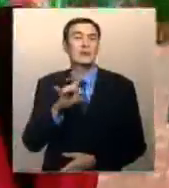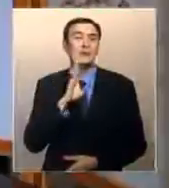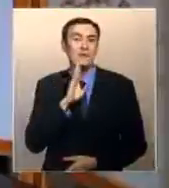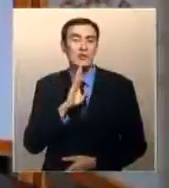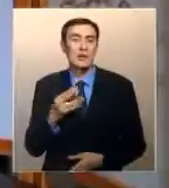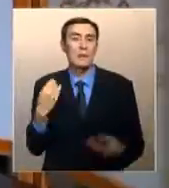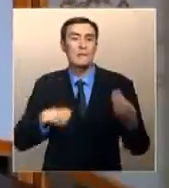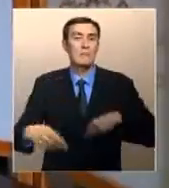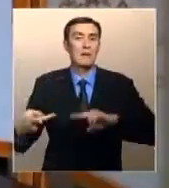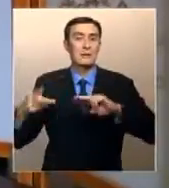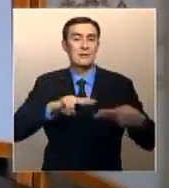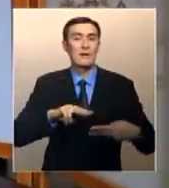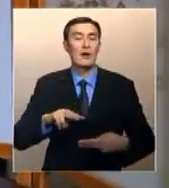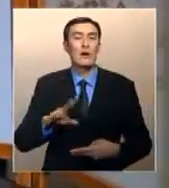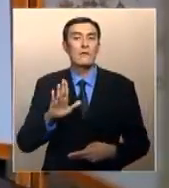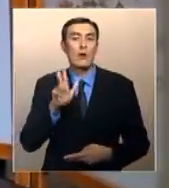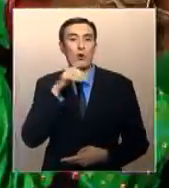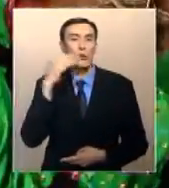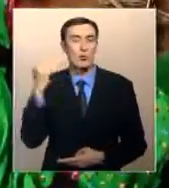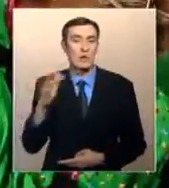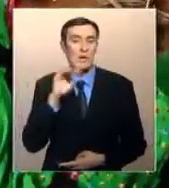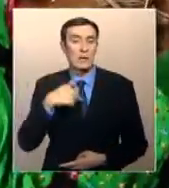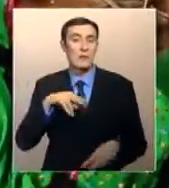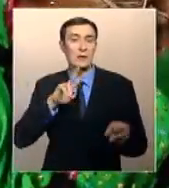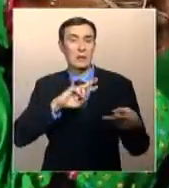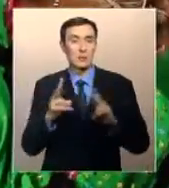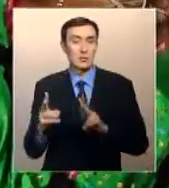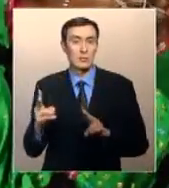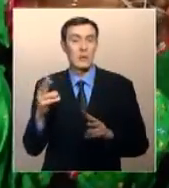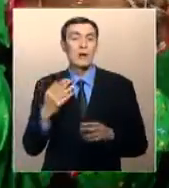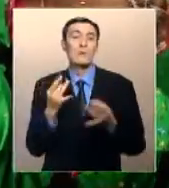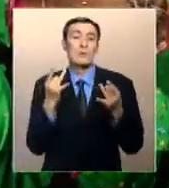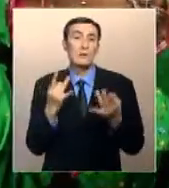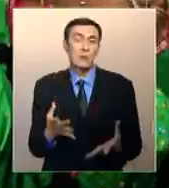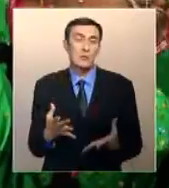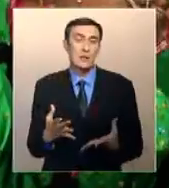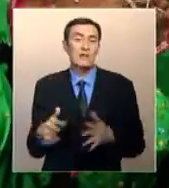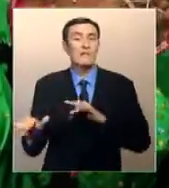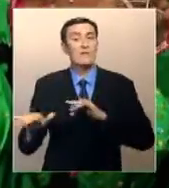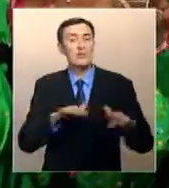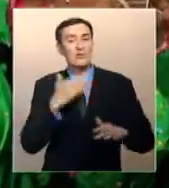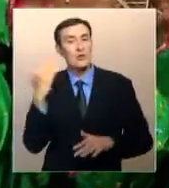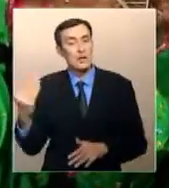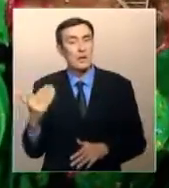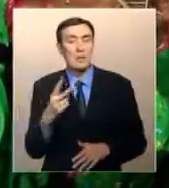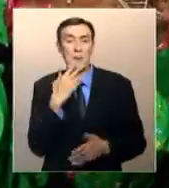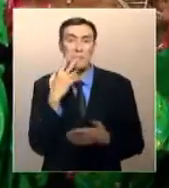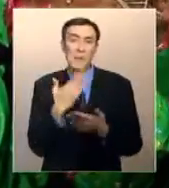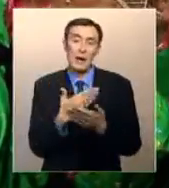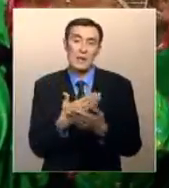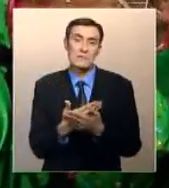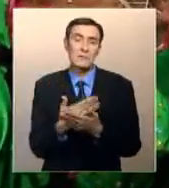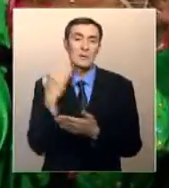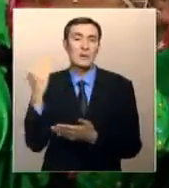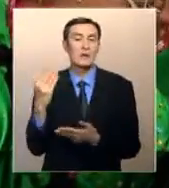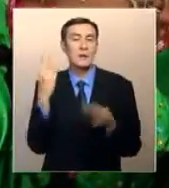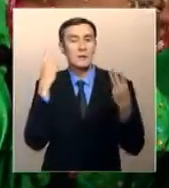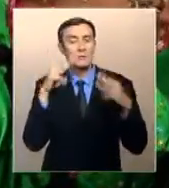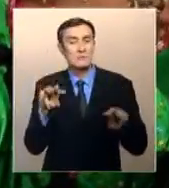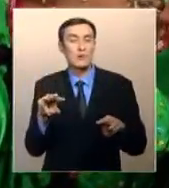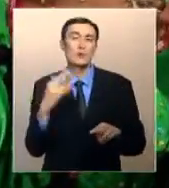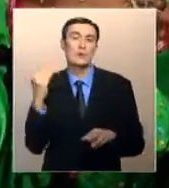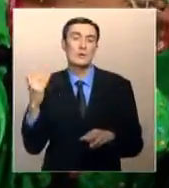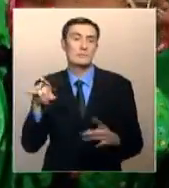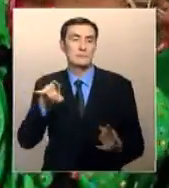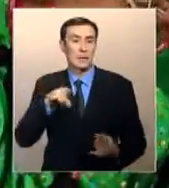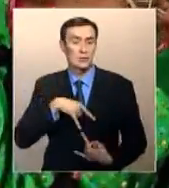раз перевоплотились в кореянок. Когда мы танцуем танец, мы не просто выдаем движение, мы выдаем какой-то колорит народа.